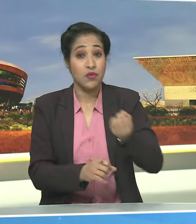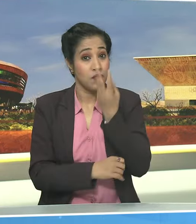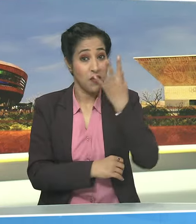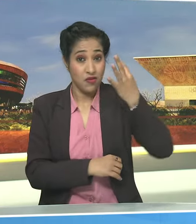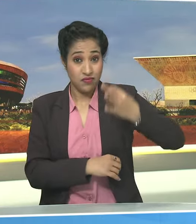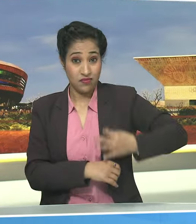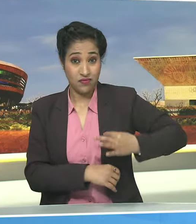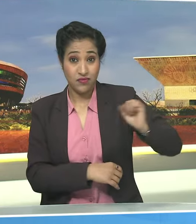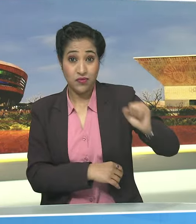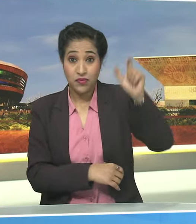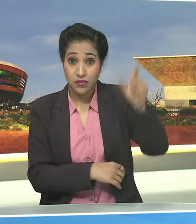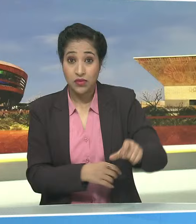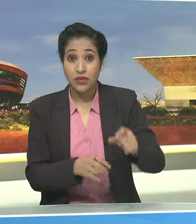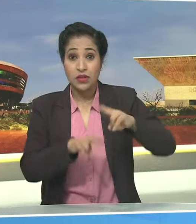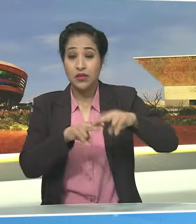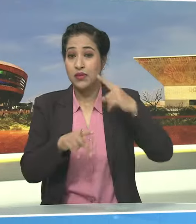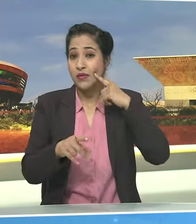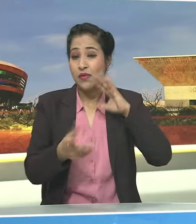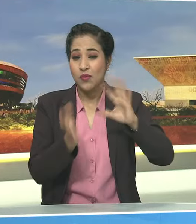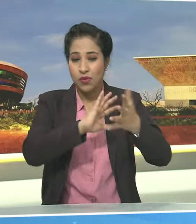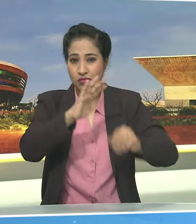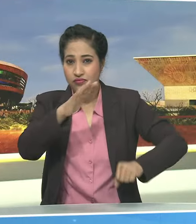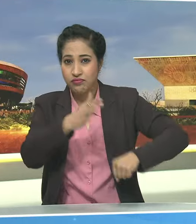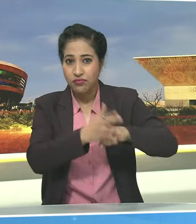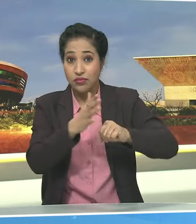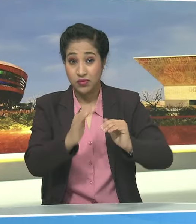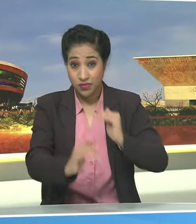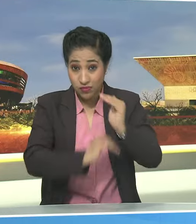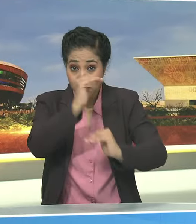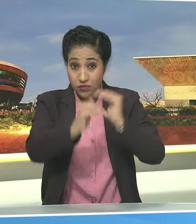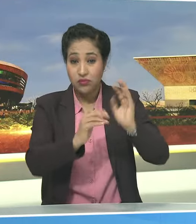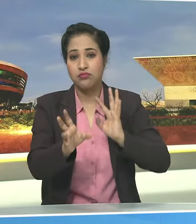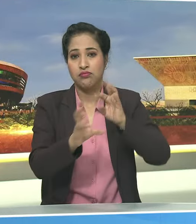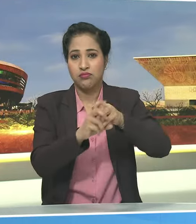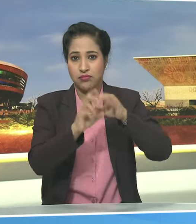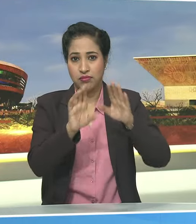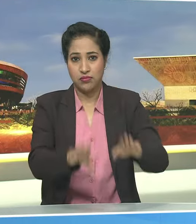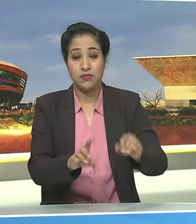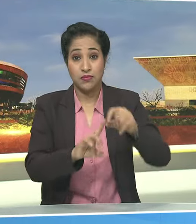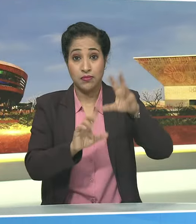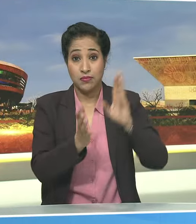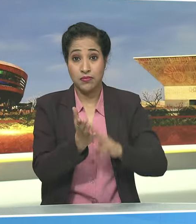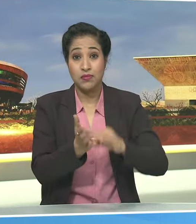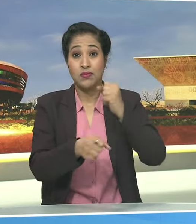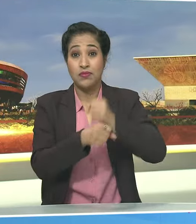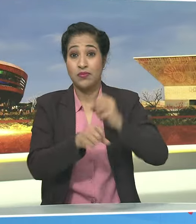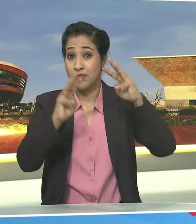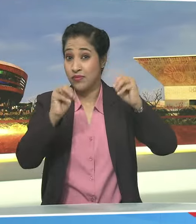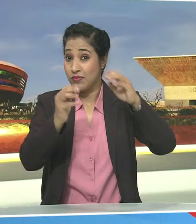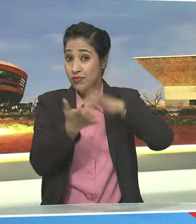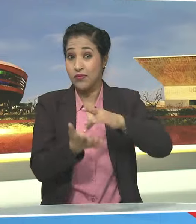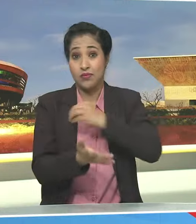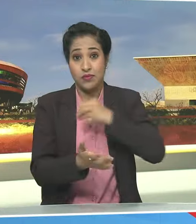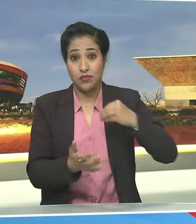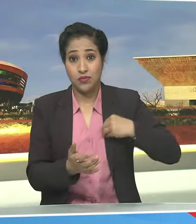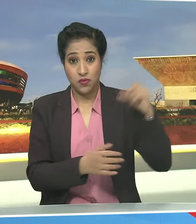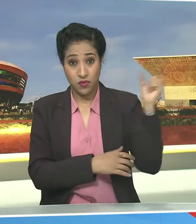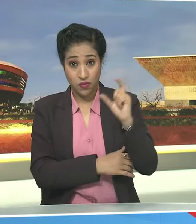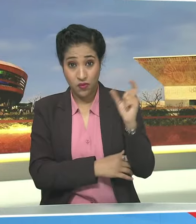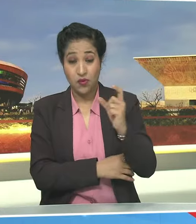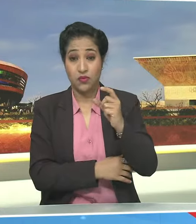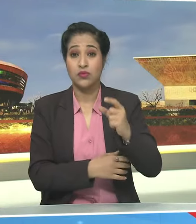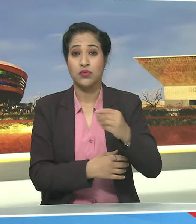मानक फुटबॉल स्टेडियम के रूप में उन्नत करना शामिल है पीएम गुवाहाटी मेडिकल कॉलेज और